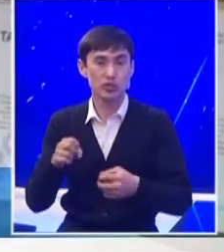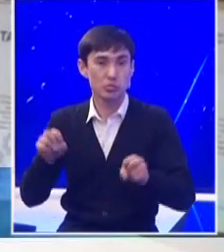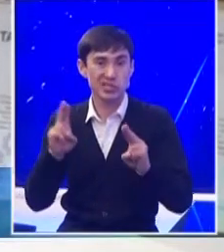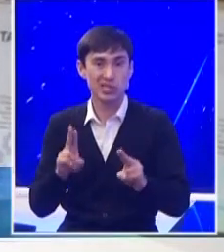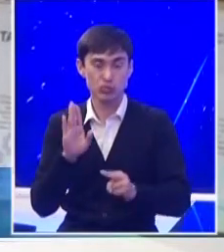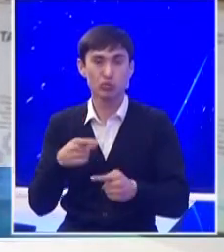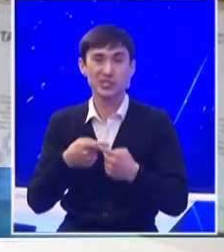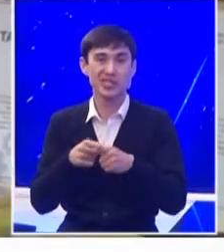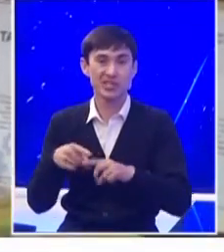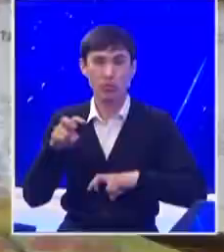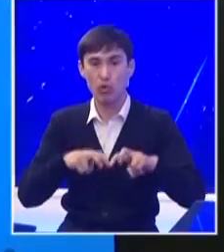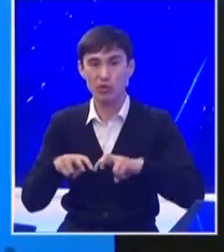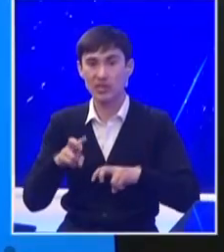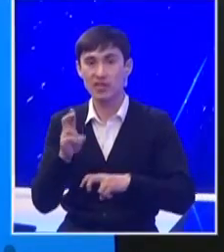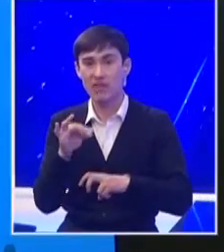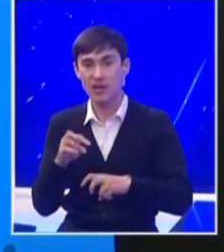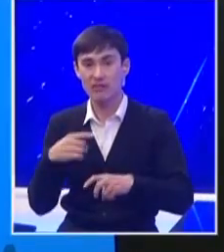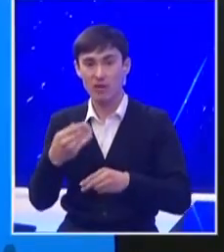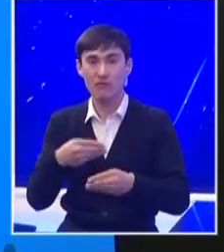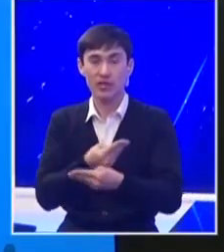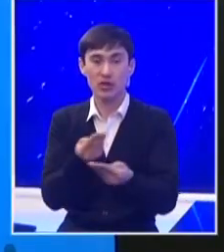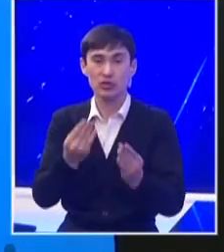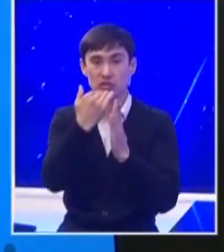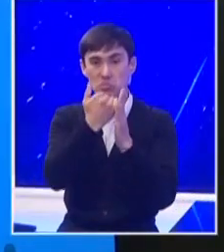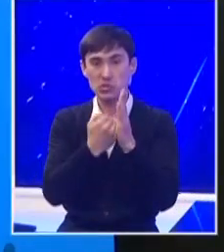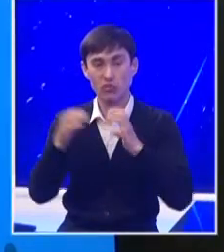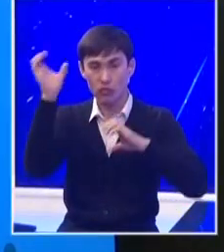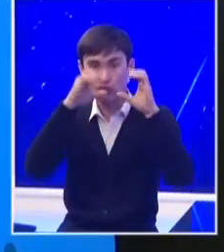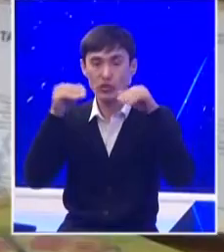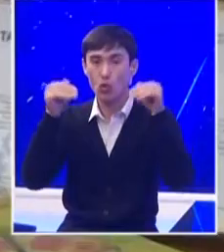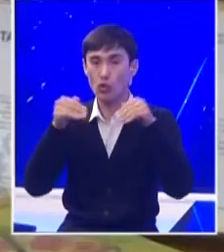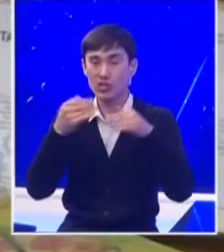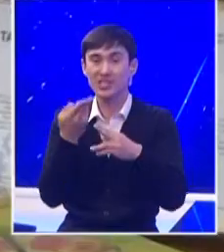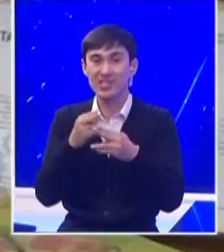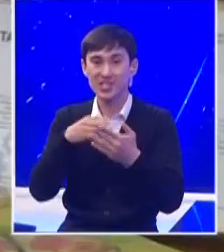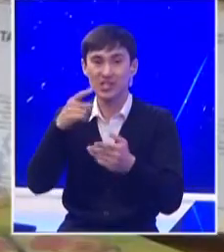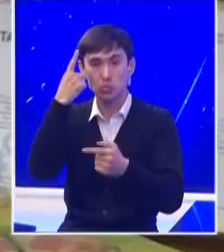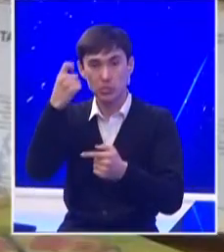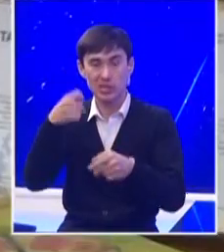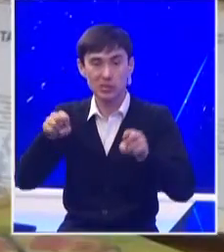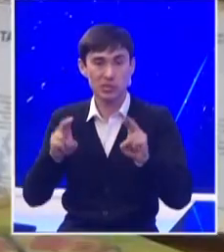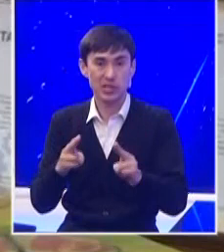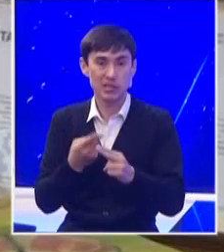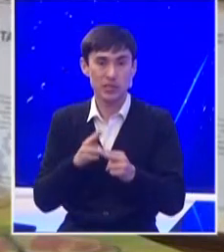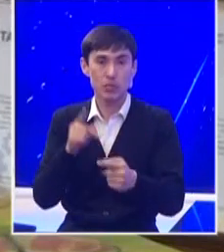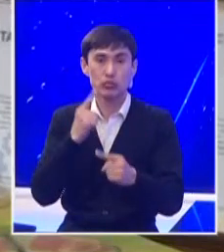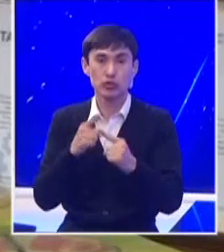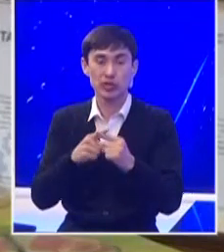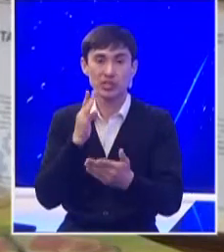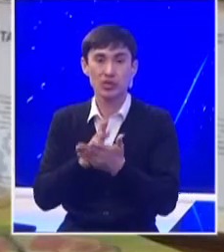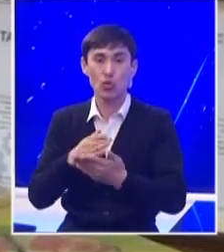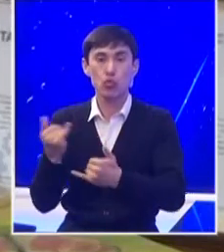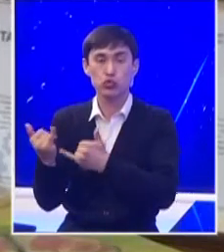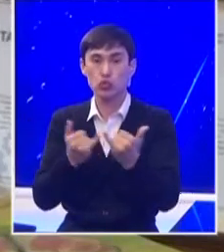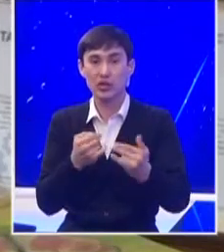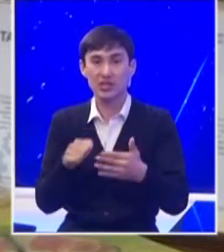инженерия, в поиске вбиваете, и вам выдается список вузов и колледжей, где есть данная специальность. Да. Плюс еще есть классная услуга, где